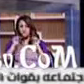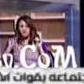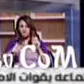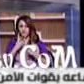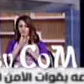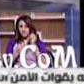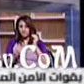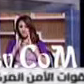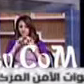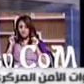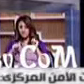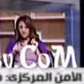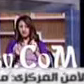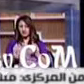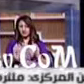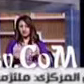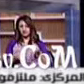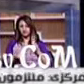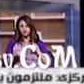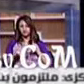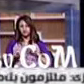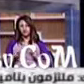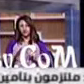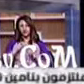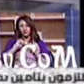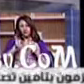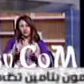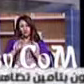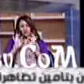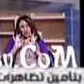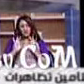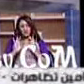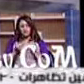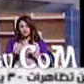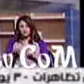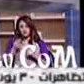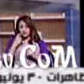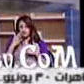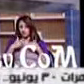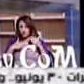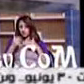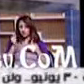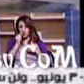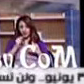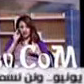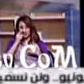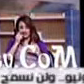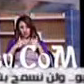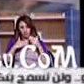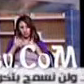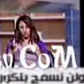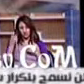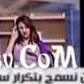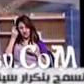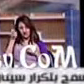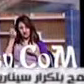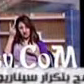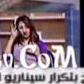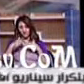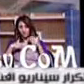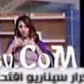والاستحقاقات السياسيه سواء كانت انتخابات او غيرها صحيح يح ليها حظ المشهد